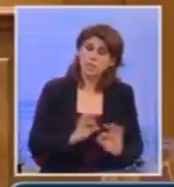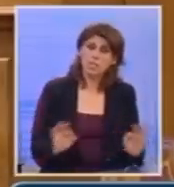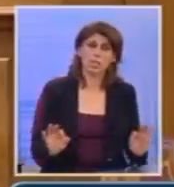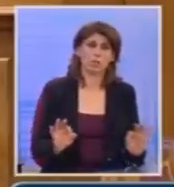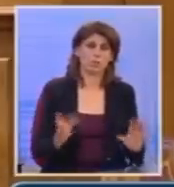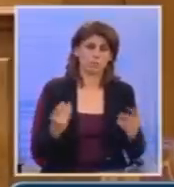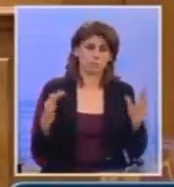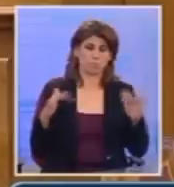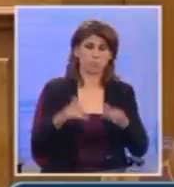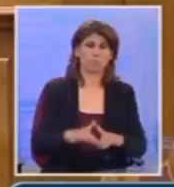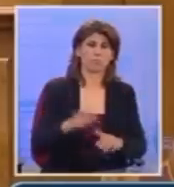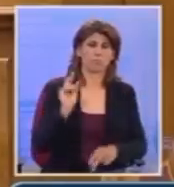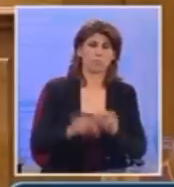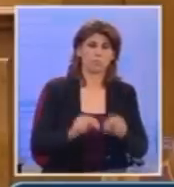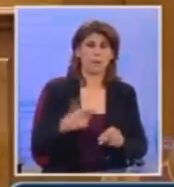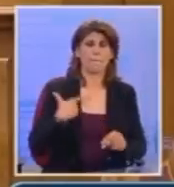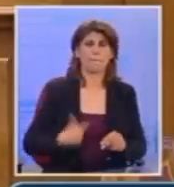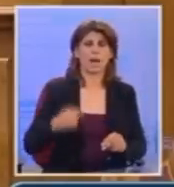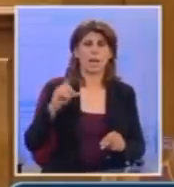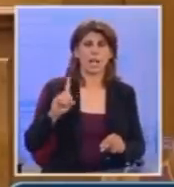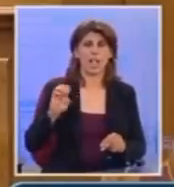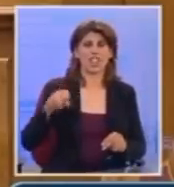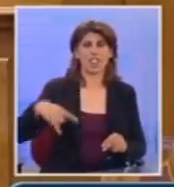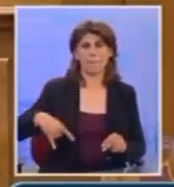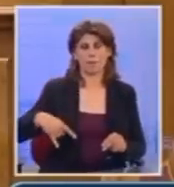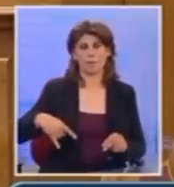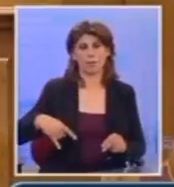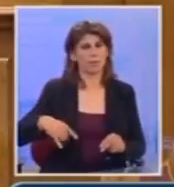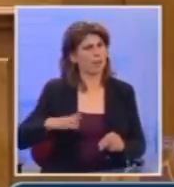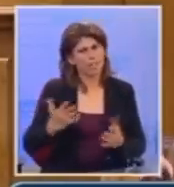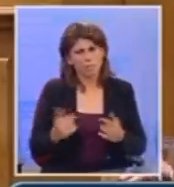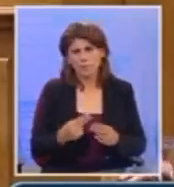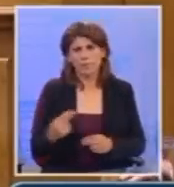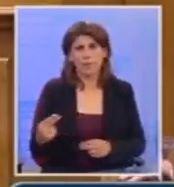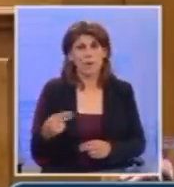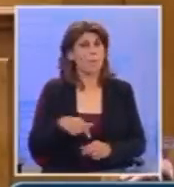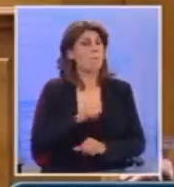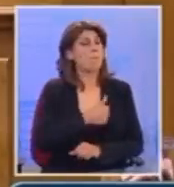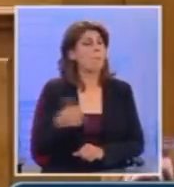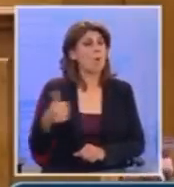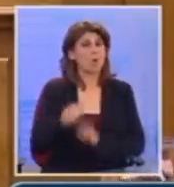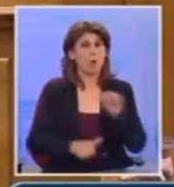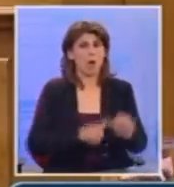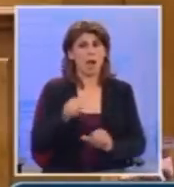η μαζικότητα. Δεν υπήρχε κανένα θέμα μαζικότητας. Αυτό που άλλαξε με την ηλεκτρονική